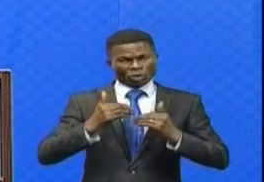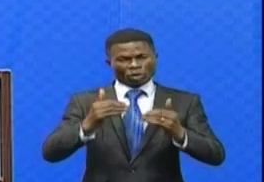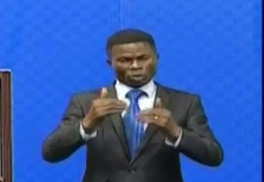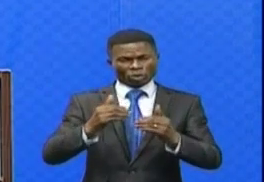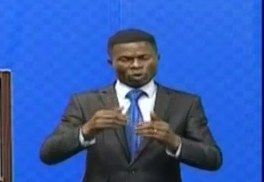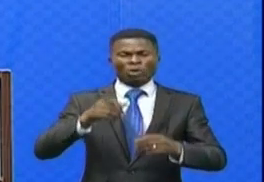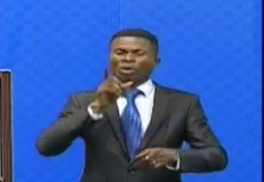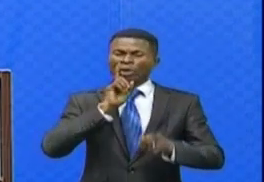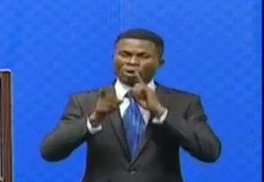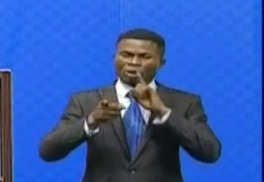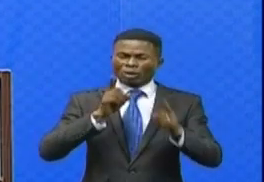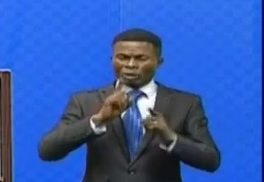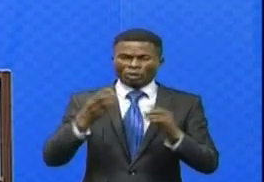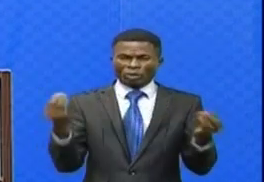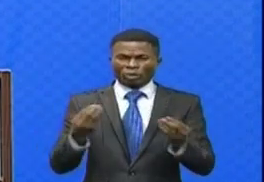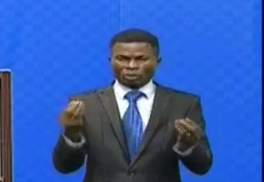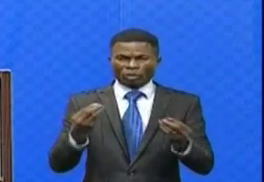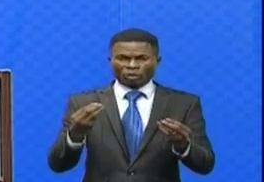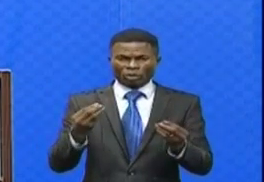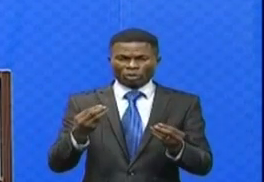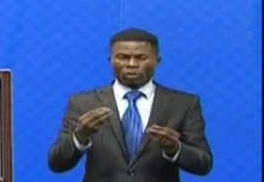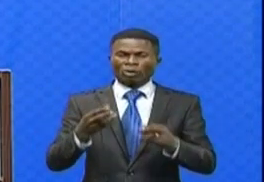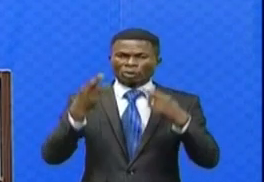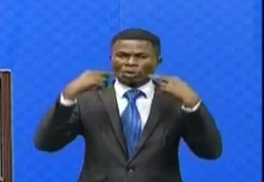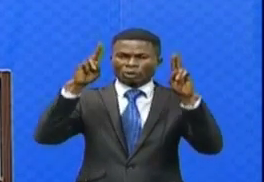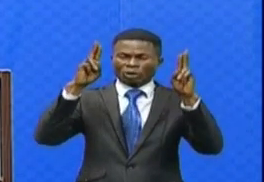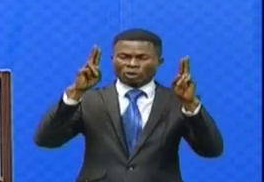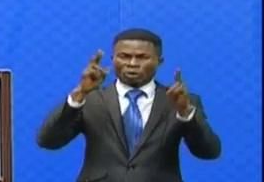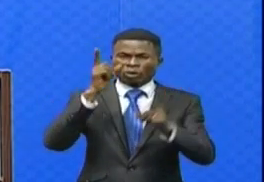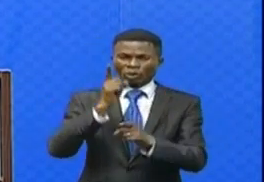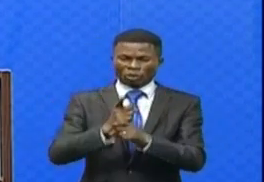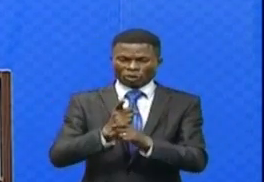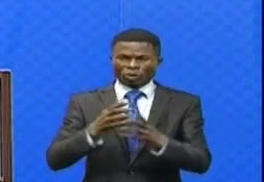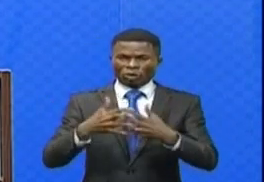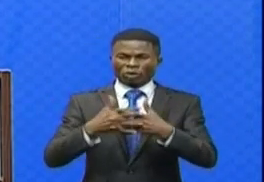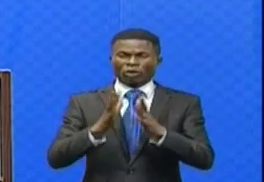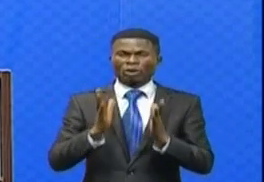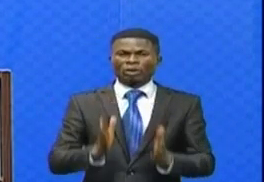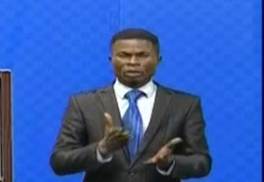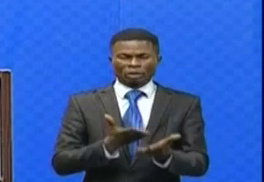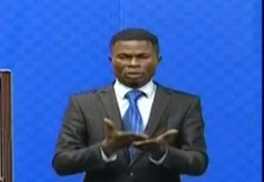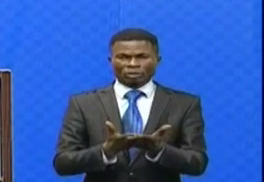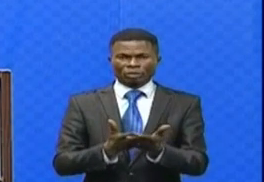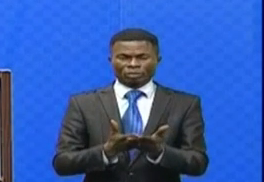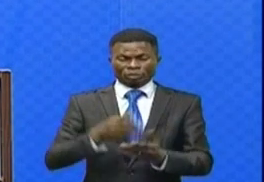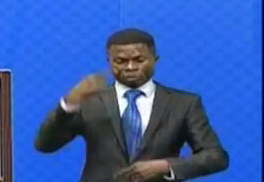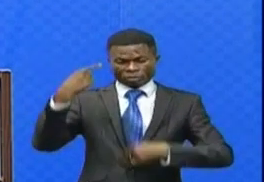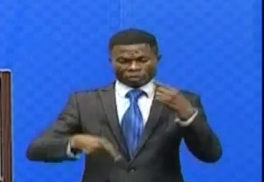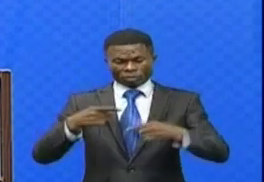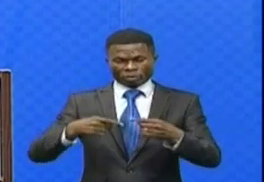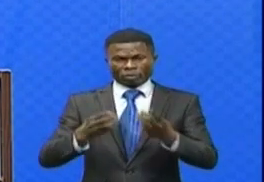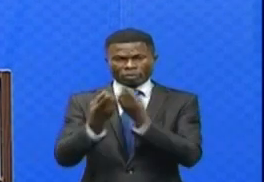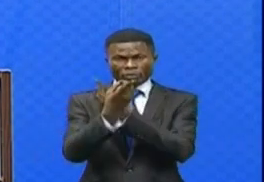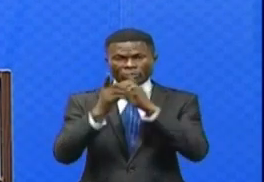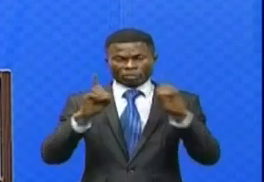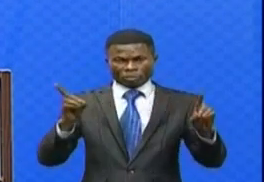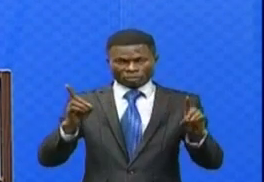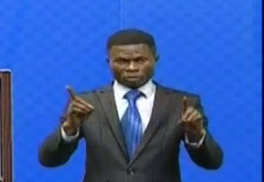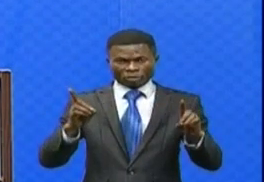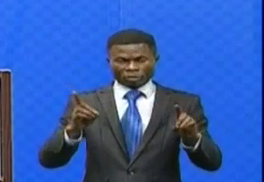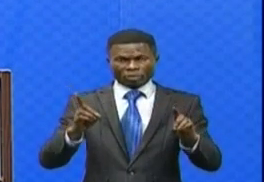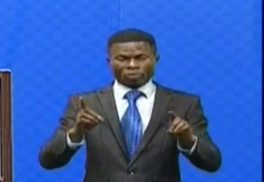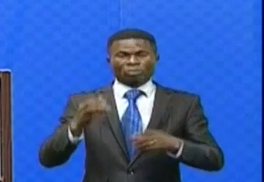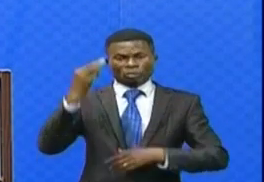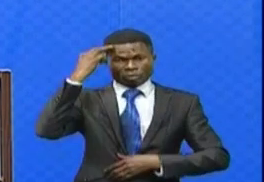en vue de l'aboutissement éventuelle de ces partenariats après débats et délibérations le conseil